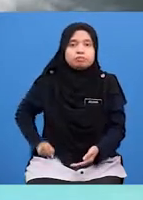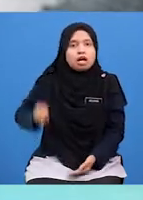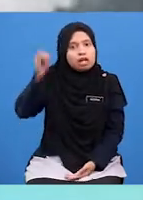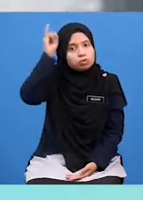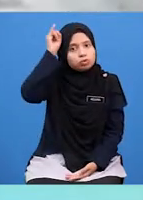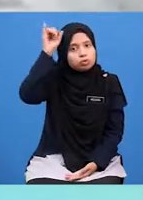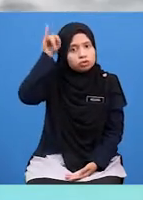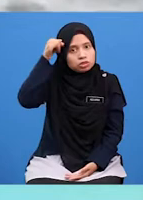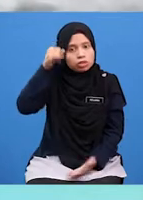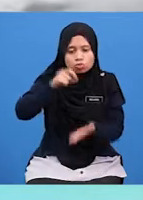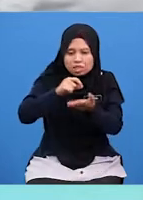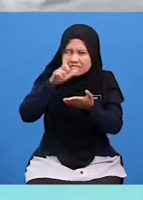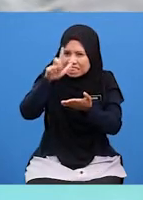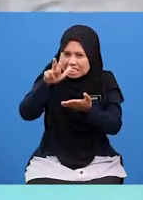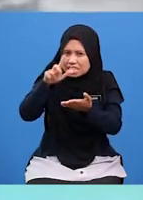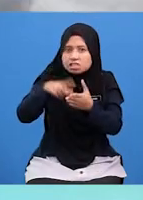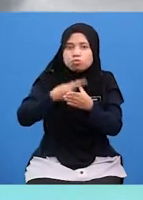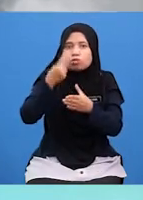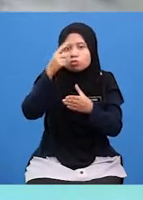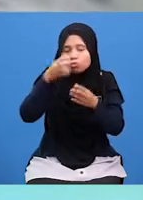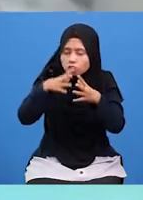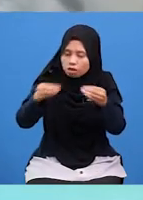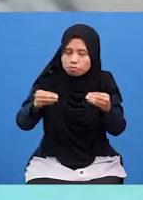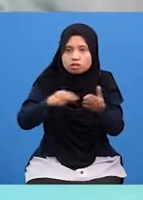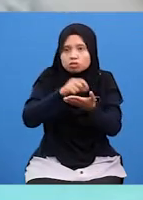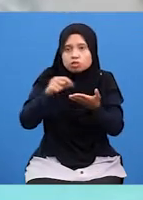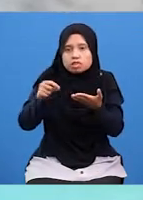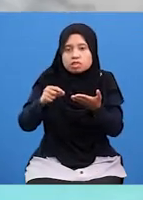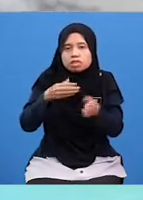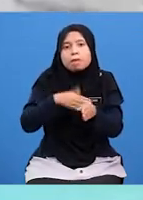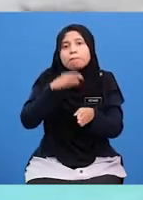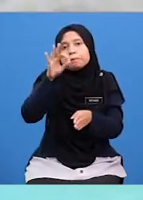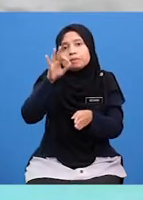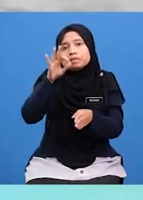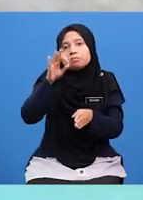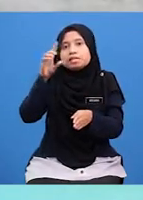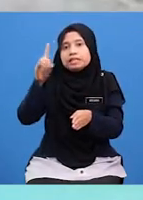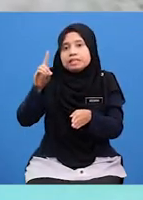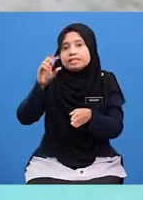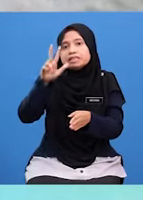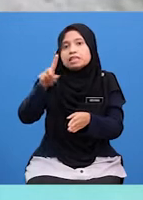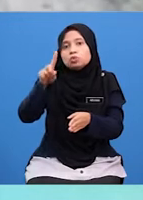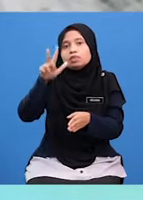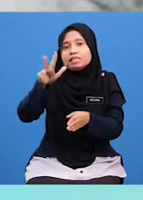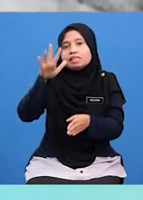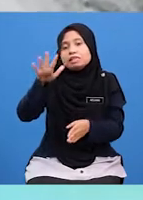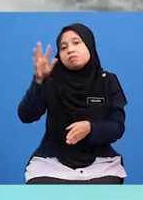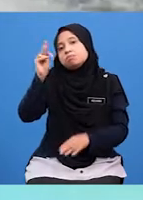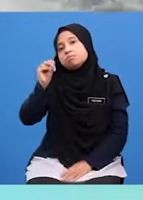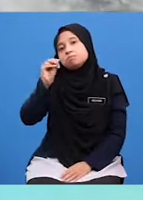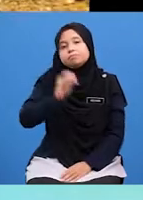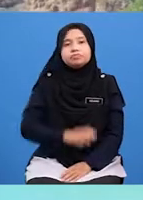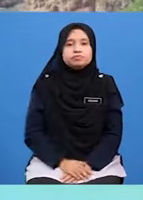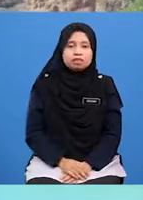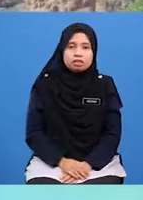Juzah mengambil masa selama 3 bulan untuk menyelesaikan tugasnya pada 9 Disember 1355